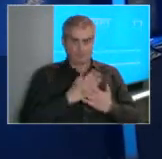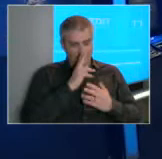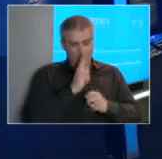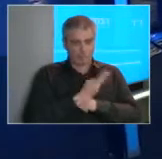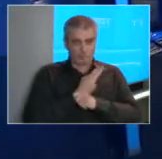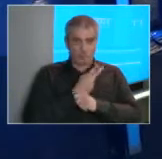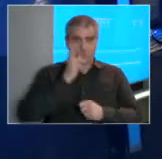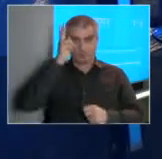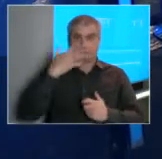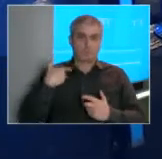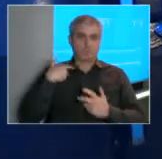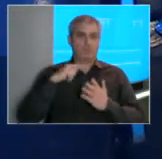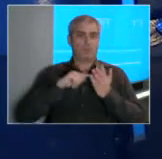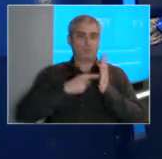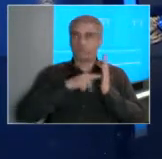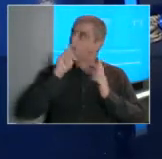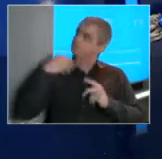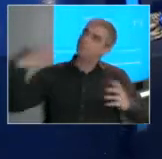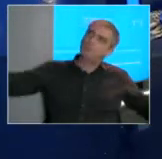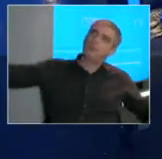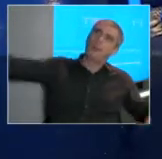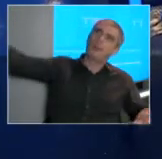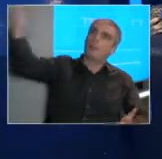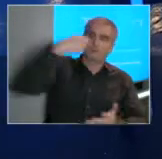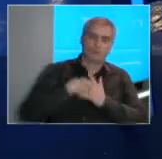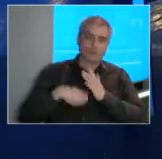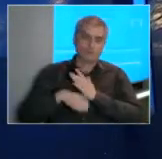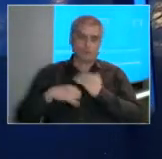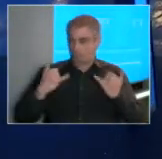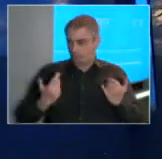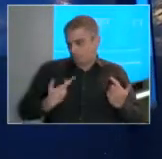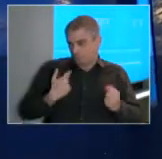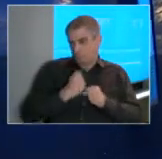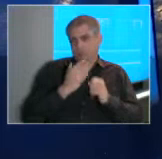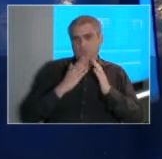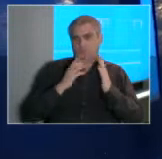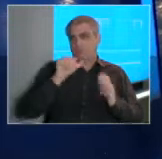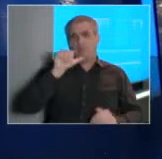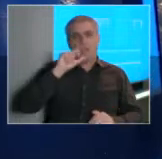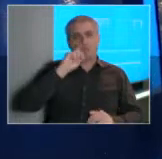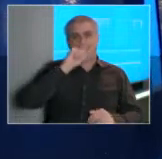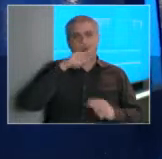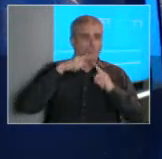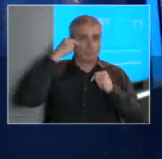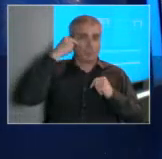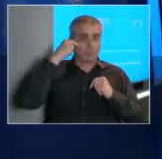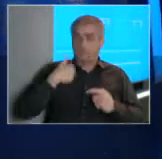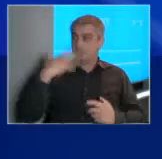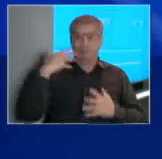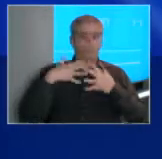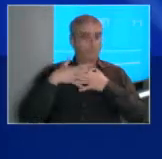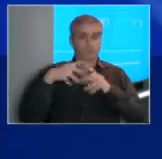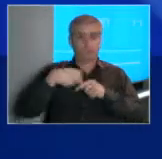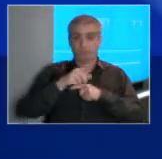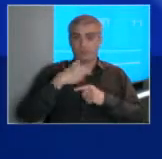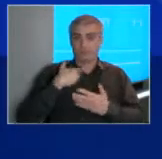התרגלנו כשבחול היינו בטארגט, בקוסקו, היינו מורידים שם עדפים שלווים, עכשיו אנחנו עושים את זה באמזון. אז תראה, אז אני חייב להגיד שכשאני הייתי בארצות הברית